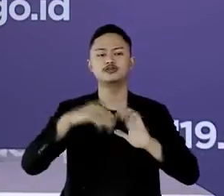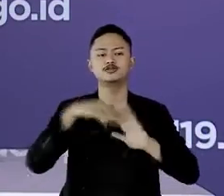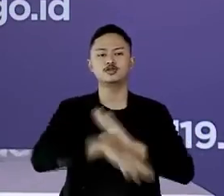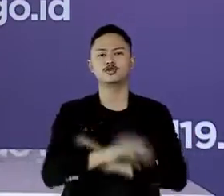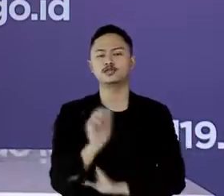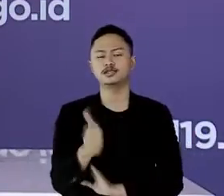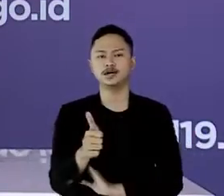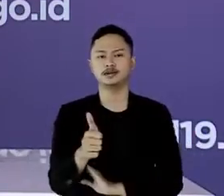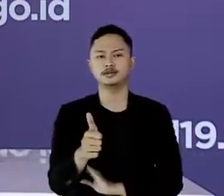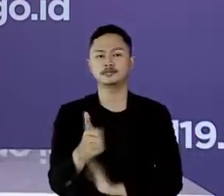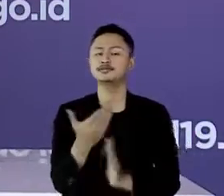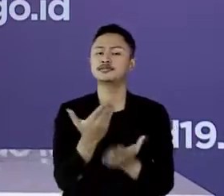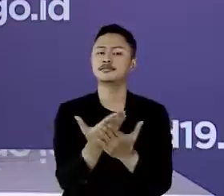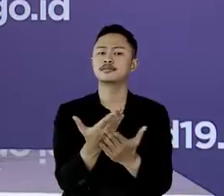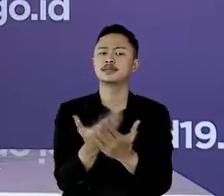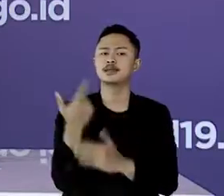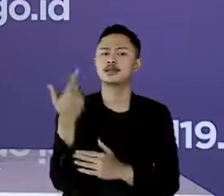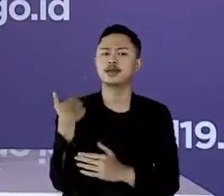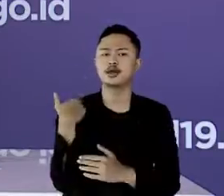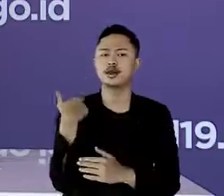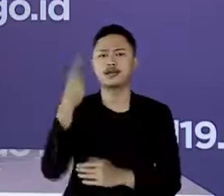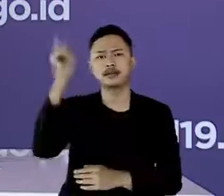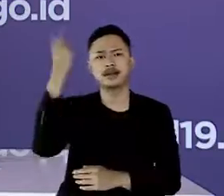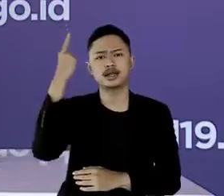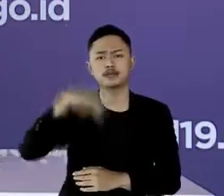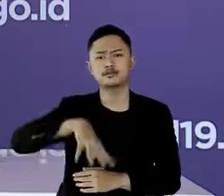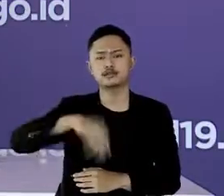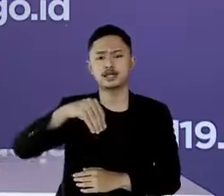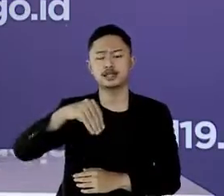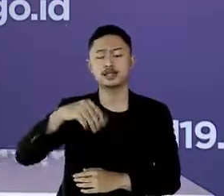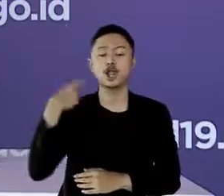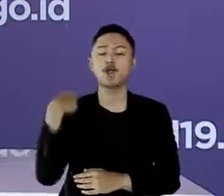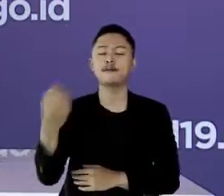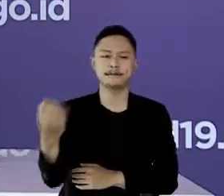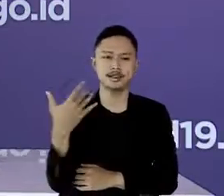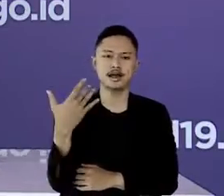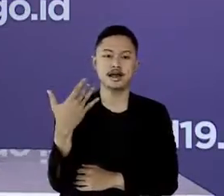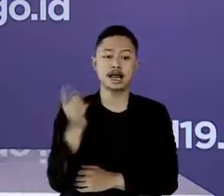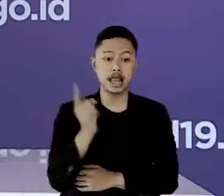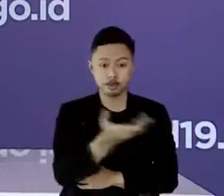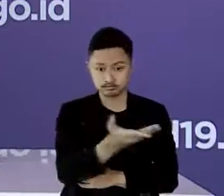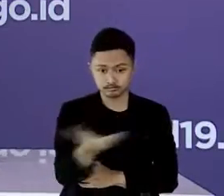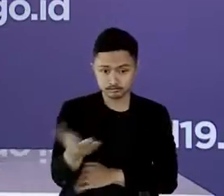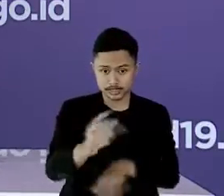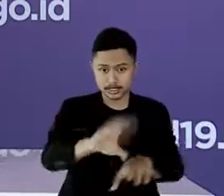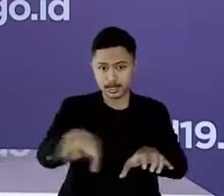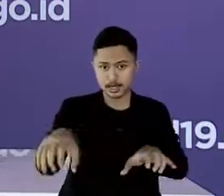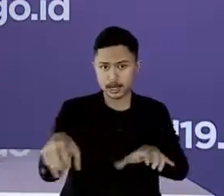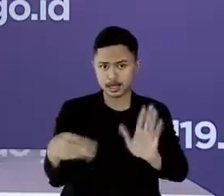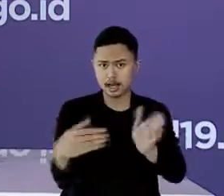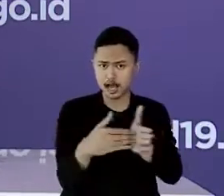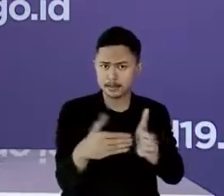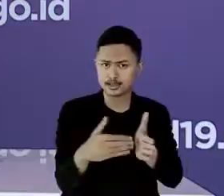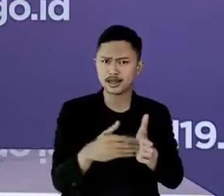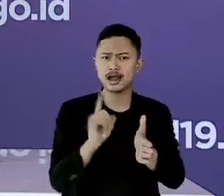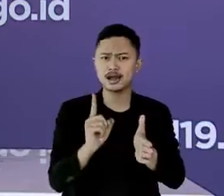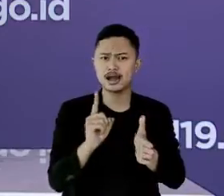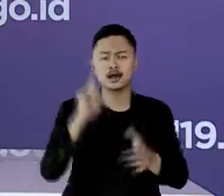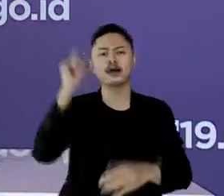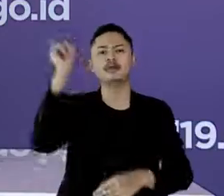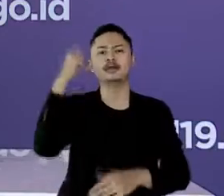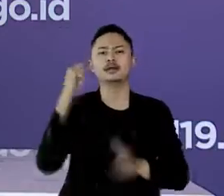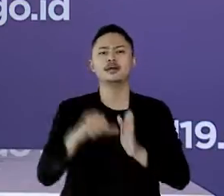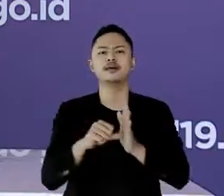menurun mohon disampaikan kepada pemerintah pusat apabila terdapat kendala yang dihadapi agar dapat ditindaklanjuti